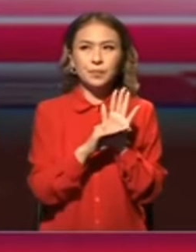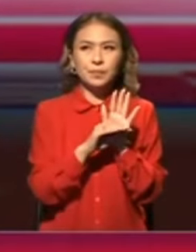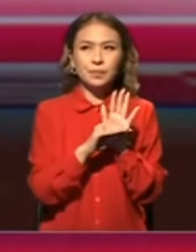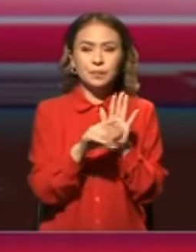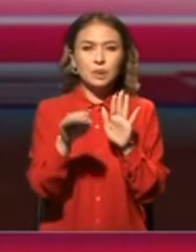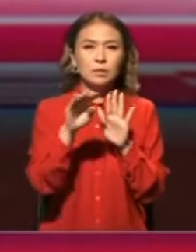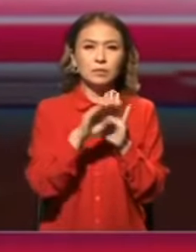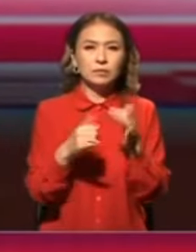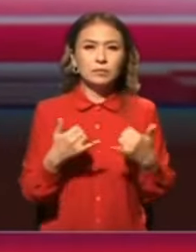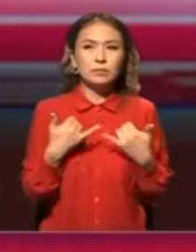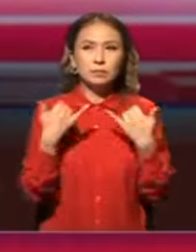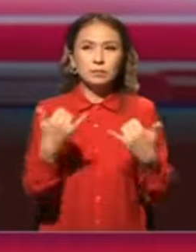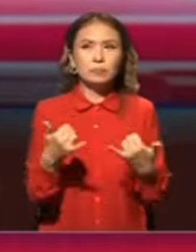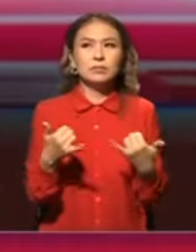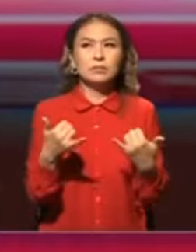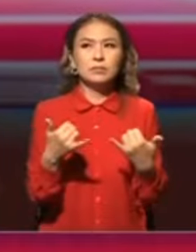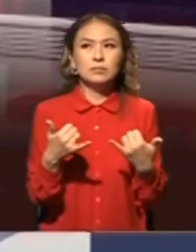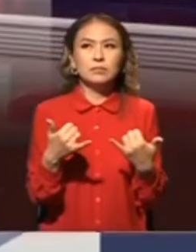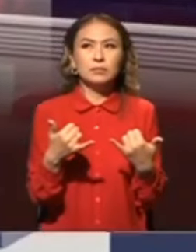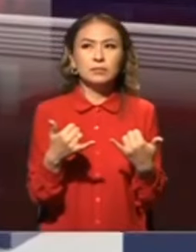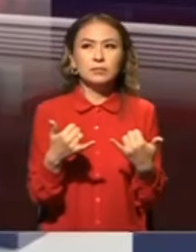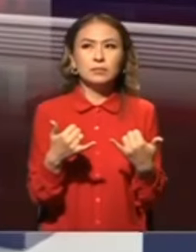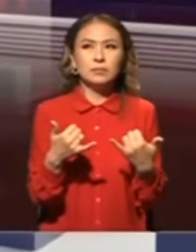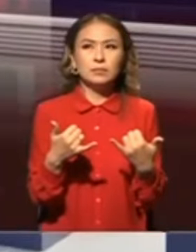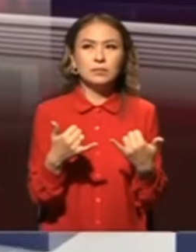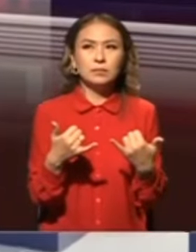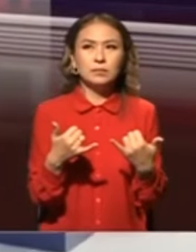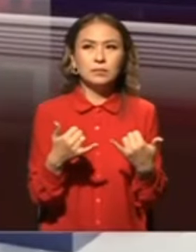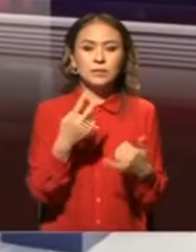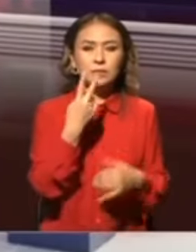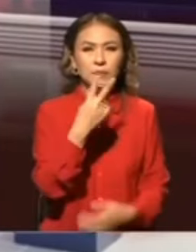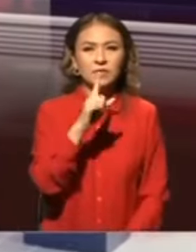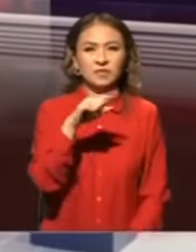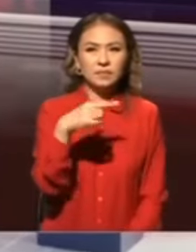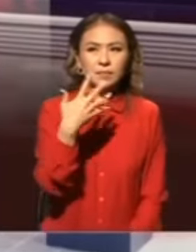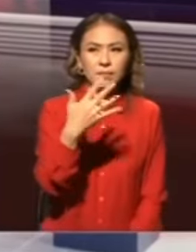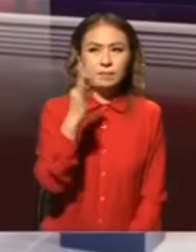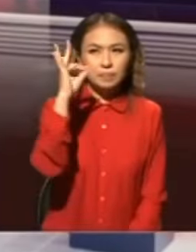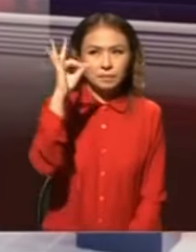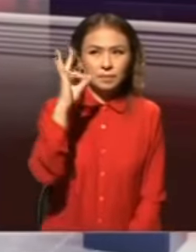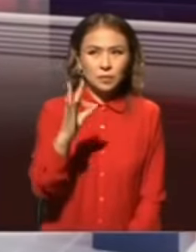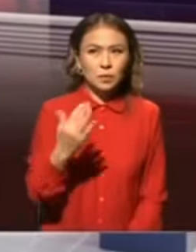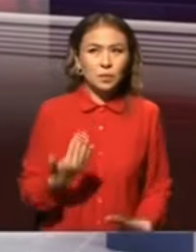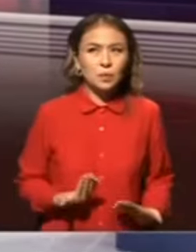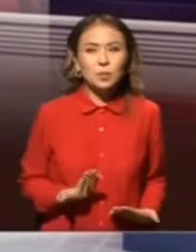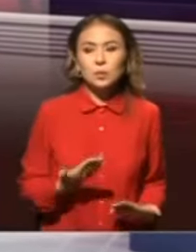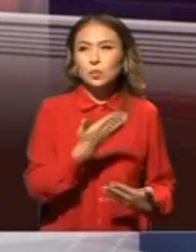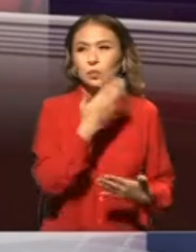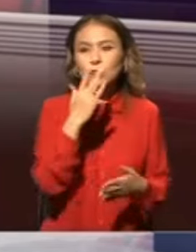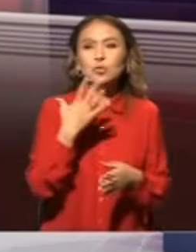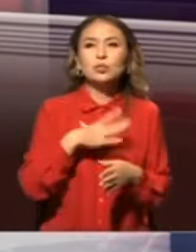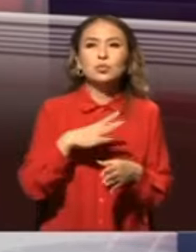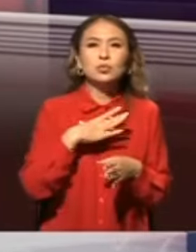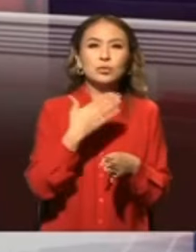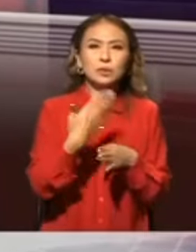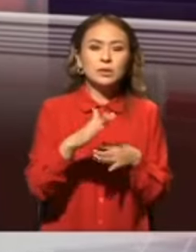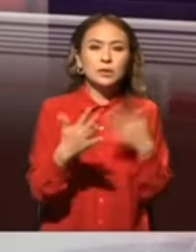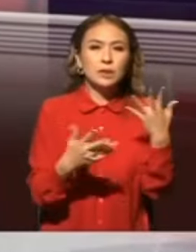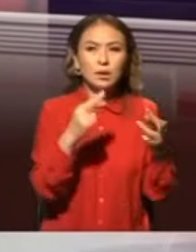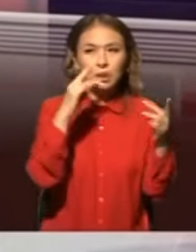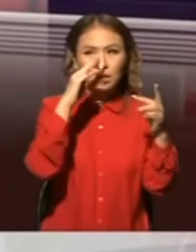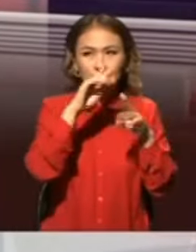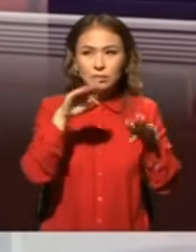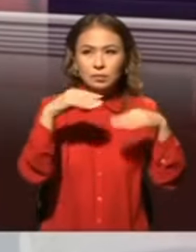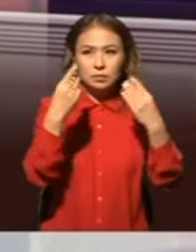соларға бағытталған. Жағдай төмен ауылдағы 2.5%-бен де алуға жағдайлары жоқ. Неге кредиттік тарихыңыз дұрыс болмаса